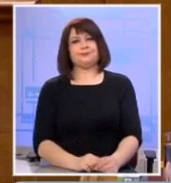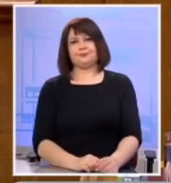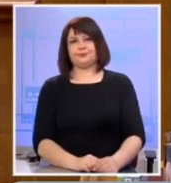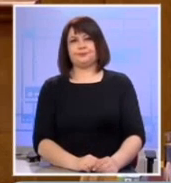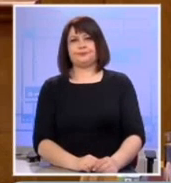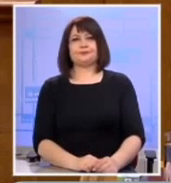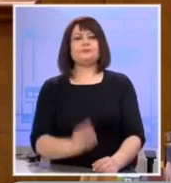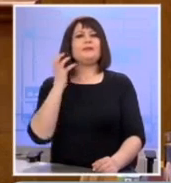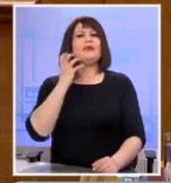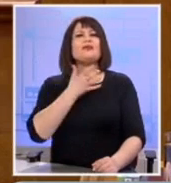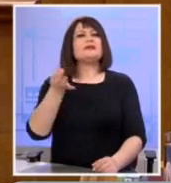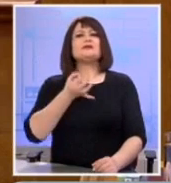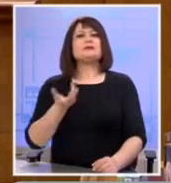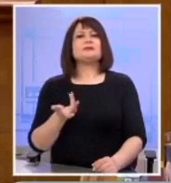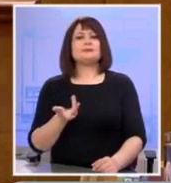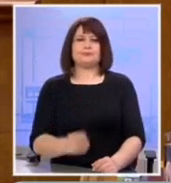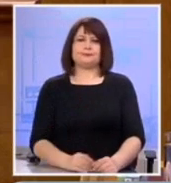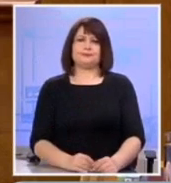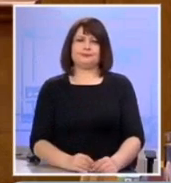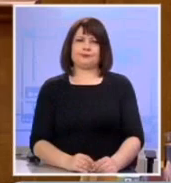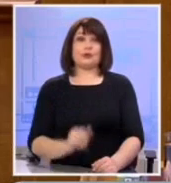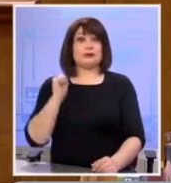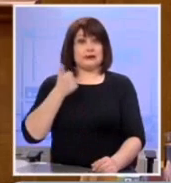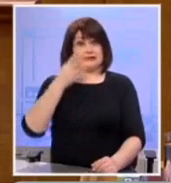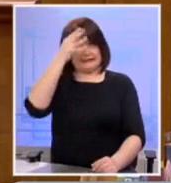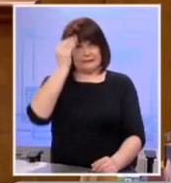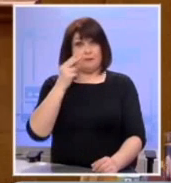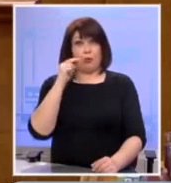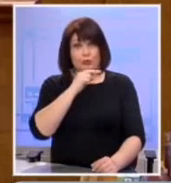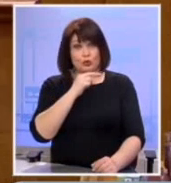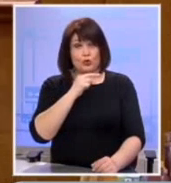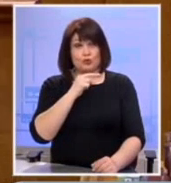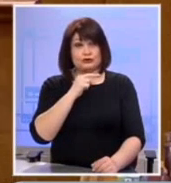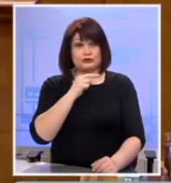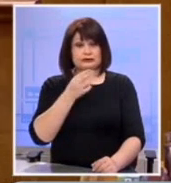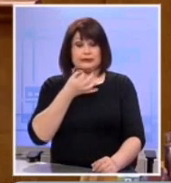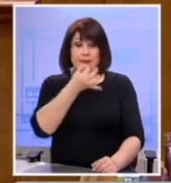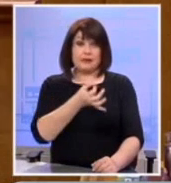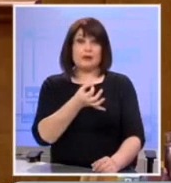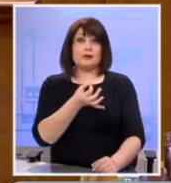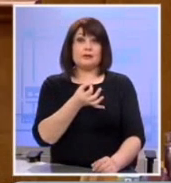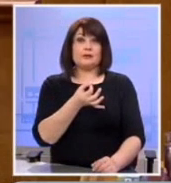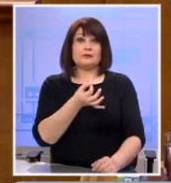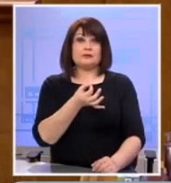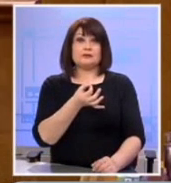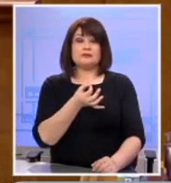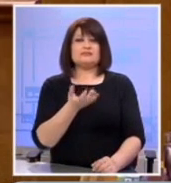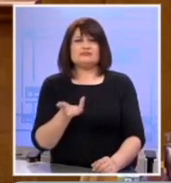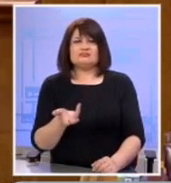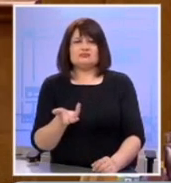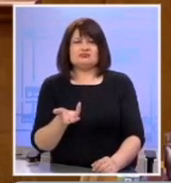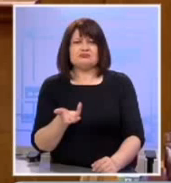Τι μας είπε? Ότι ο Πρωθυπουργός χθες, τι είπε, πως ήταν